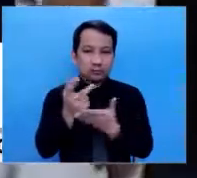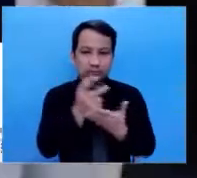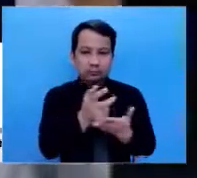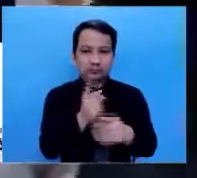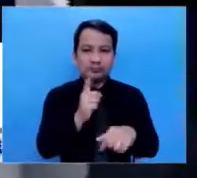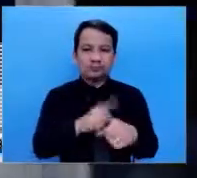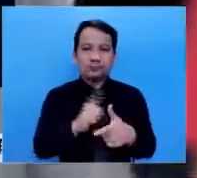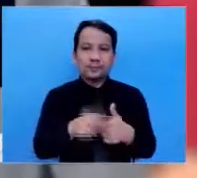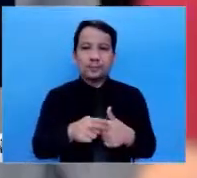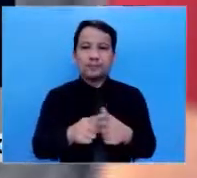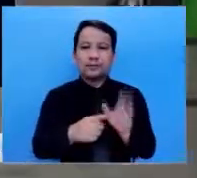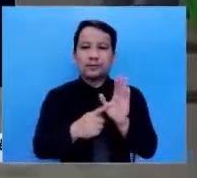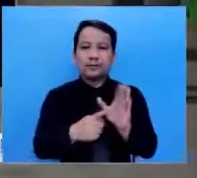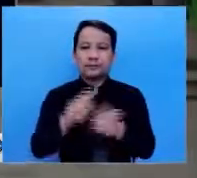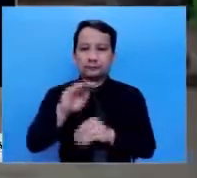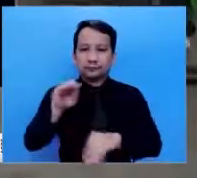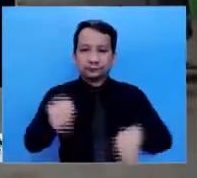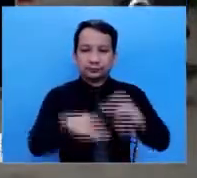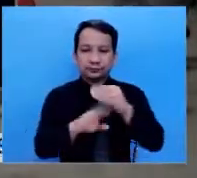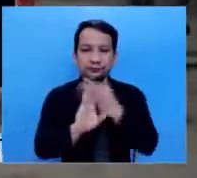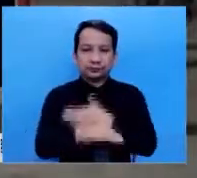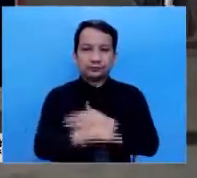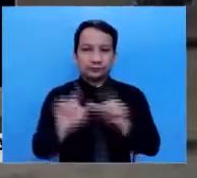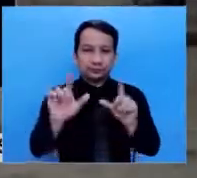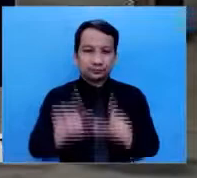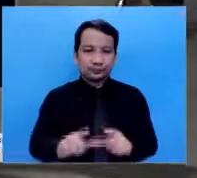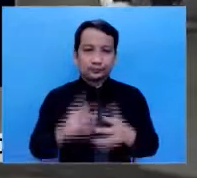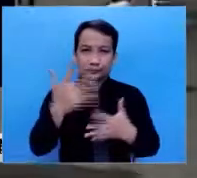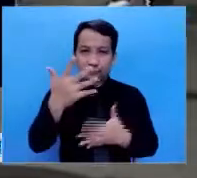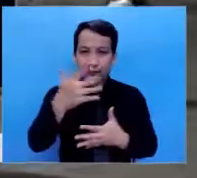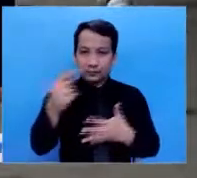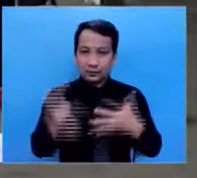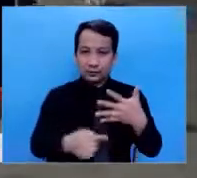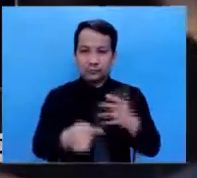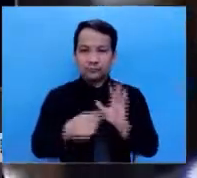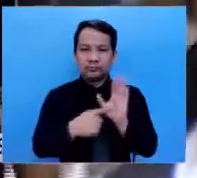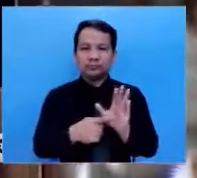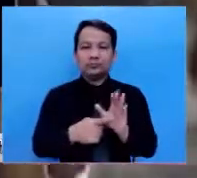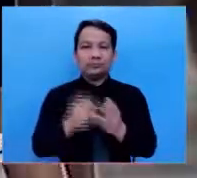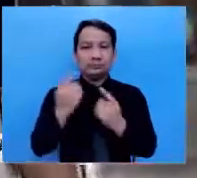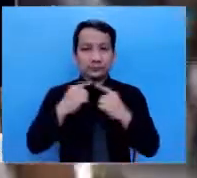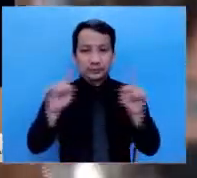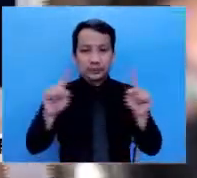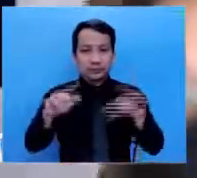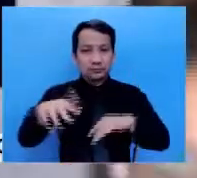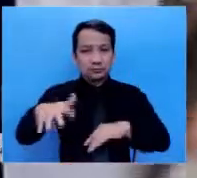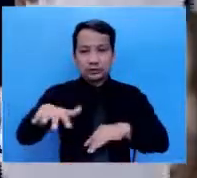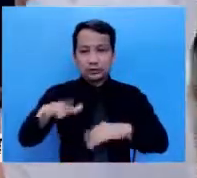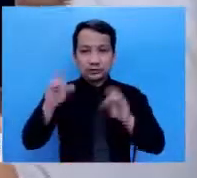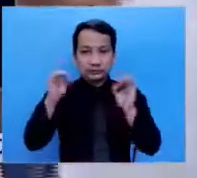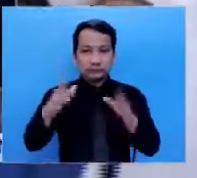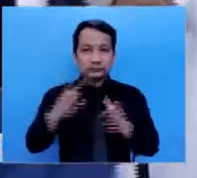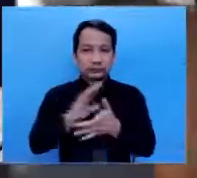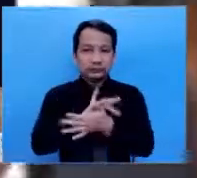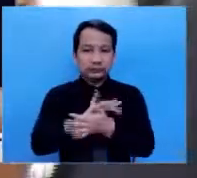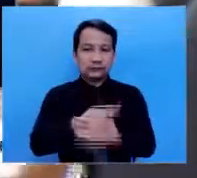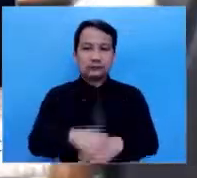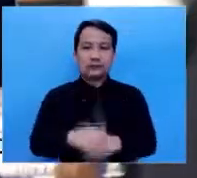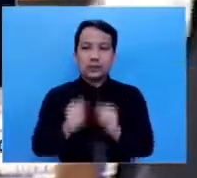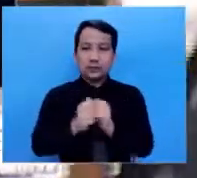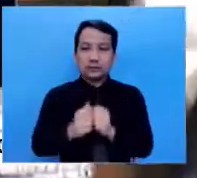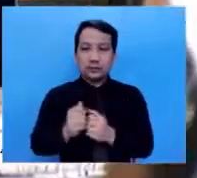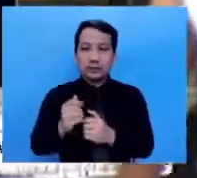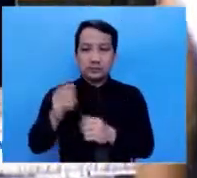Dahil si Revison, ibabalik sa low risk ang 5 lugar sa Metro Manila na idineklarang moderate risk sa COVID-19. Kabilang dyan ang